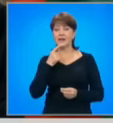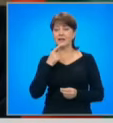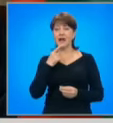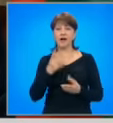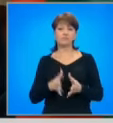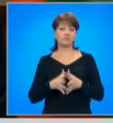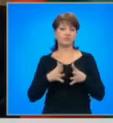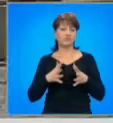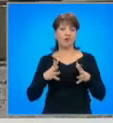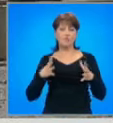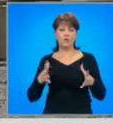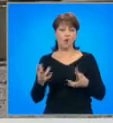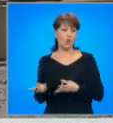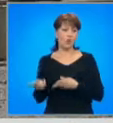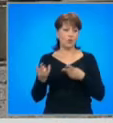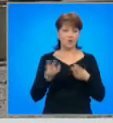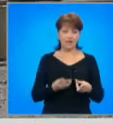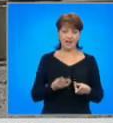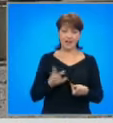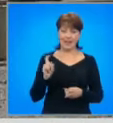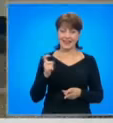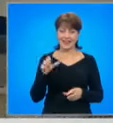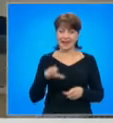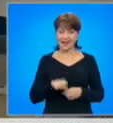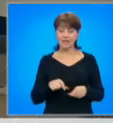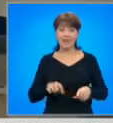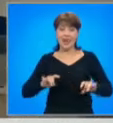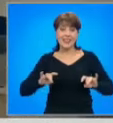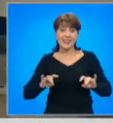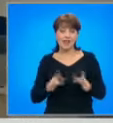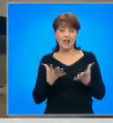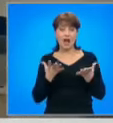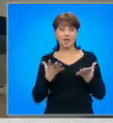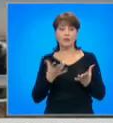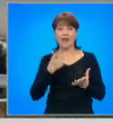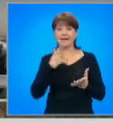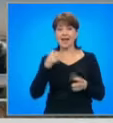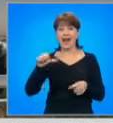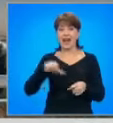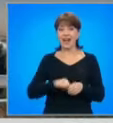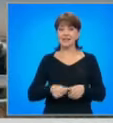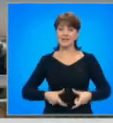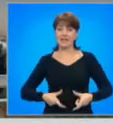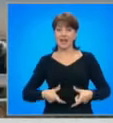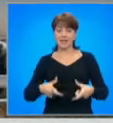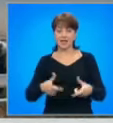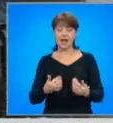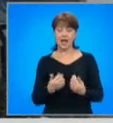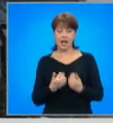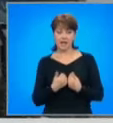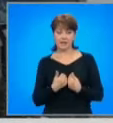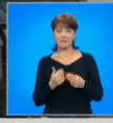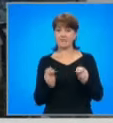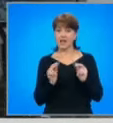на монополни доставки на природен газ. Това е началото на реалната диверсификация за страната ни. Аз бих